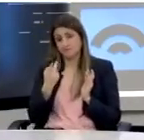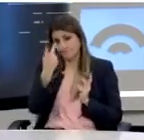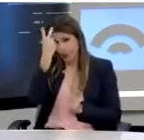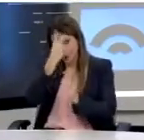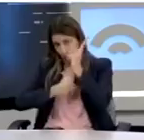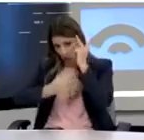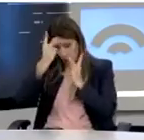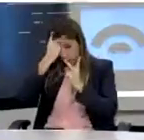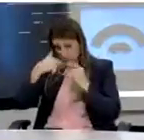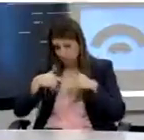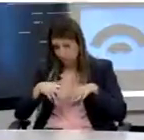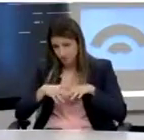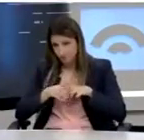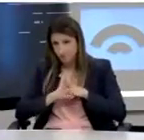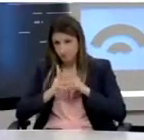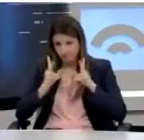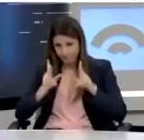κατηγορείτε επίσης... Κάντε ησυχία.